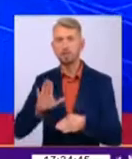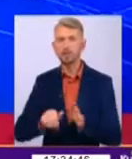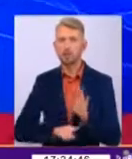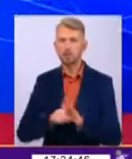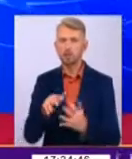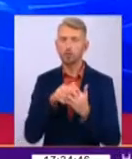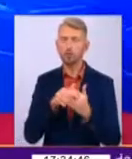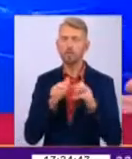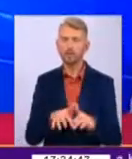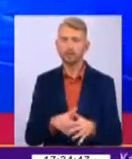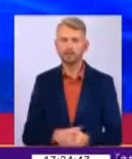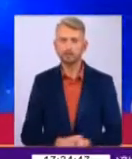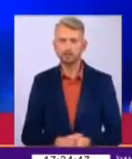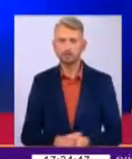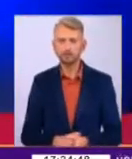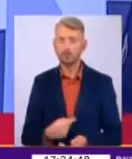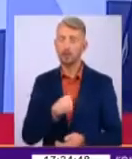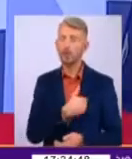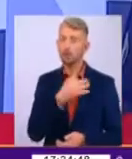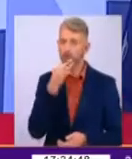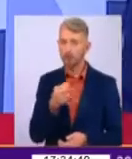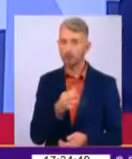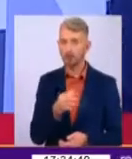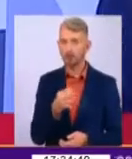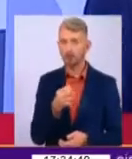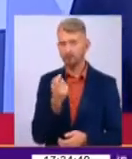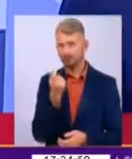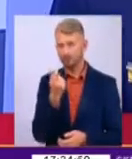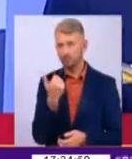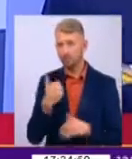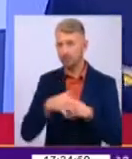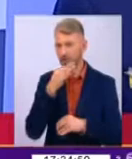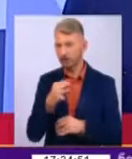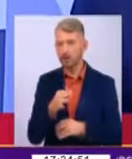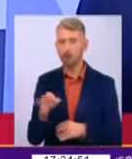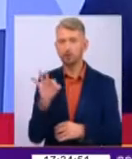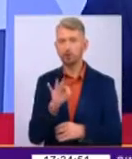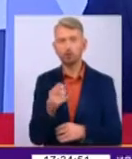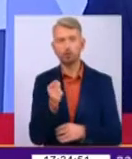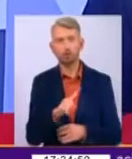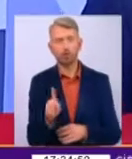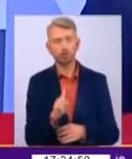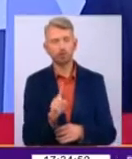початку бойових дій? Я хочу сказати, що, ну, мілька ми про це говорили, відносно того, що